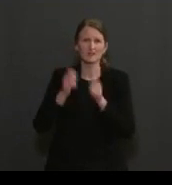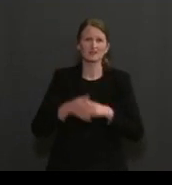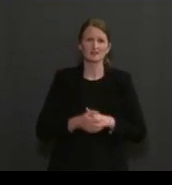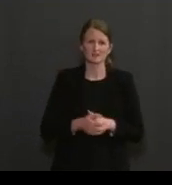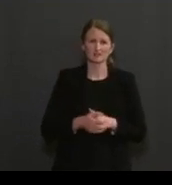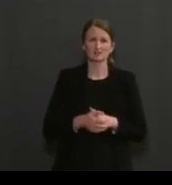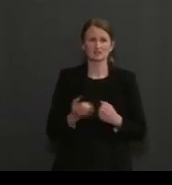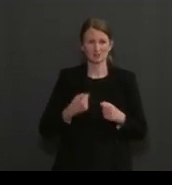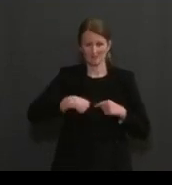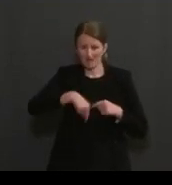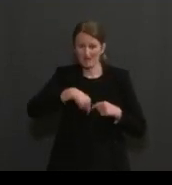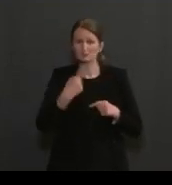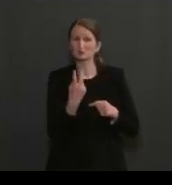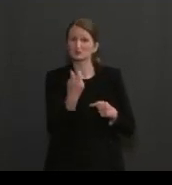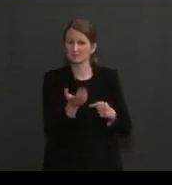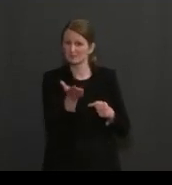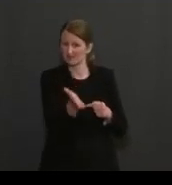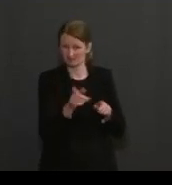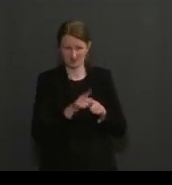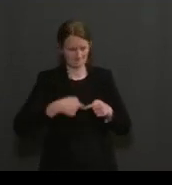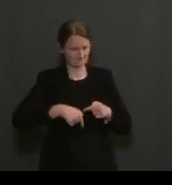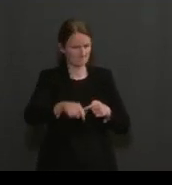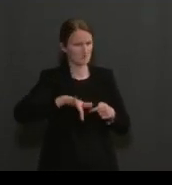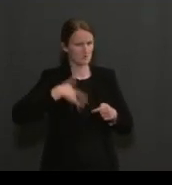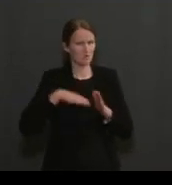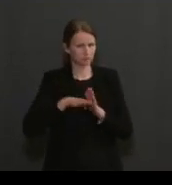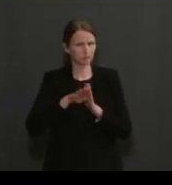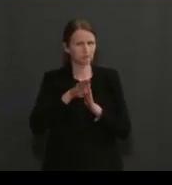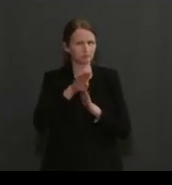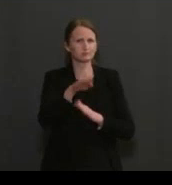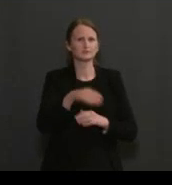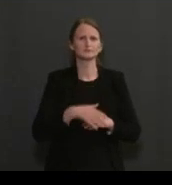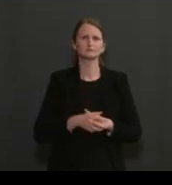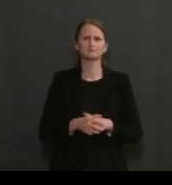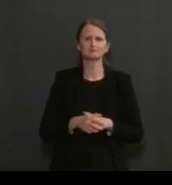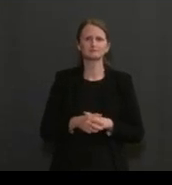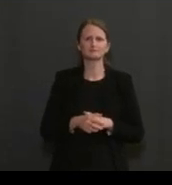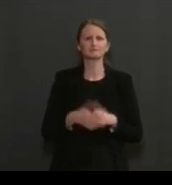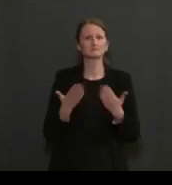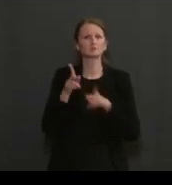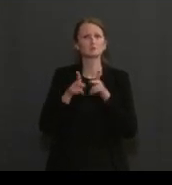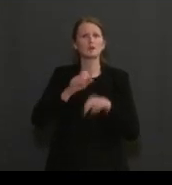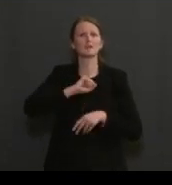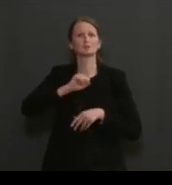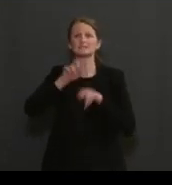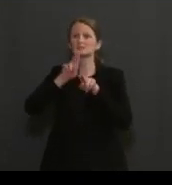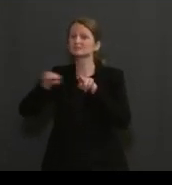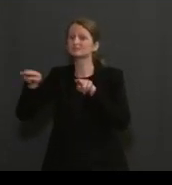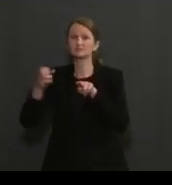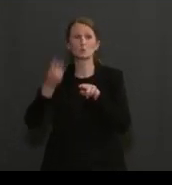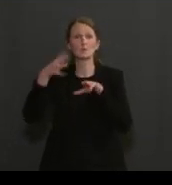prochaine. Le taux d'occupation des lits de soins intensifs augmente de 48% sur